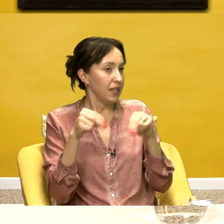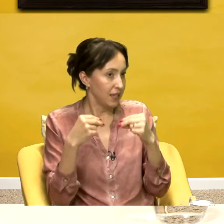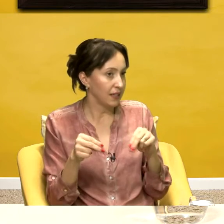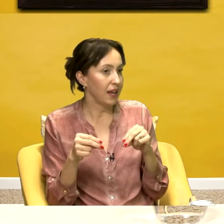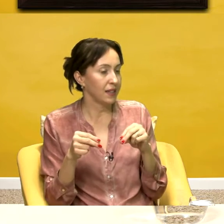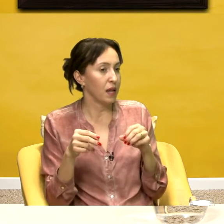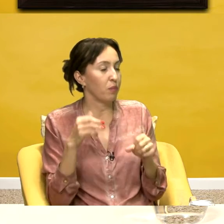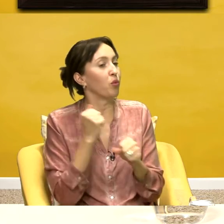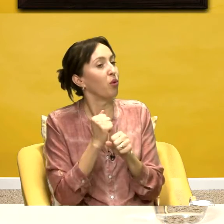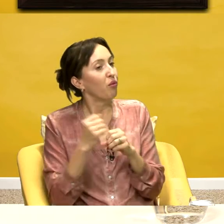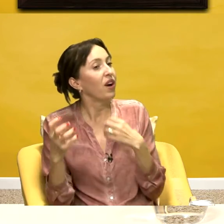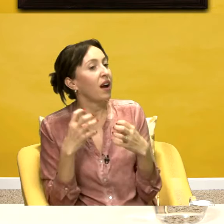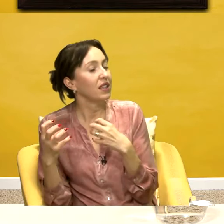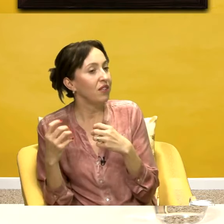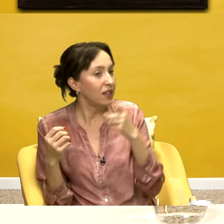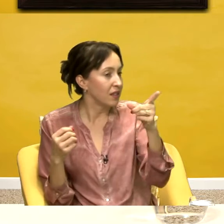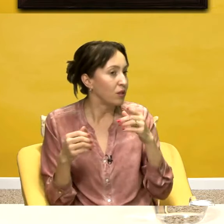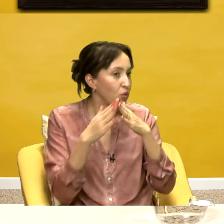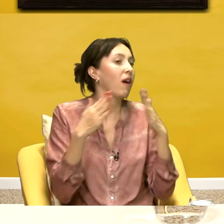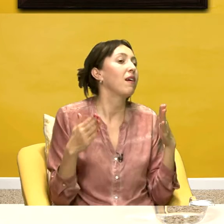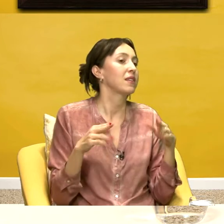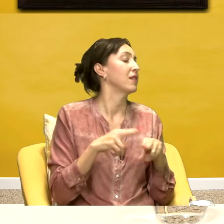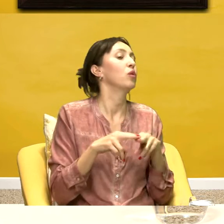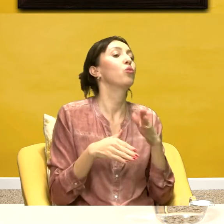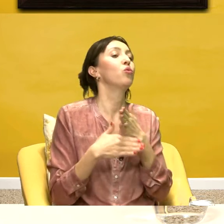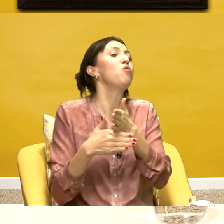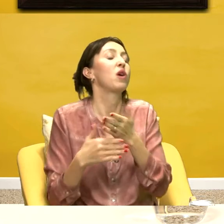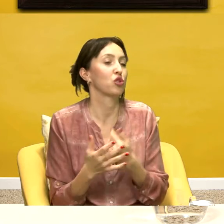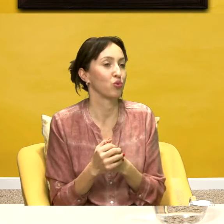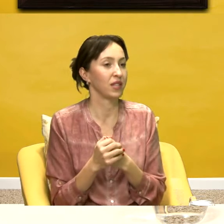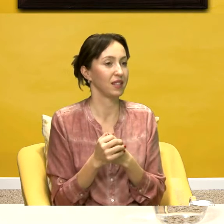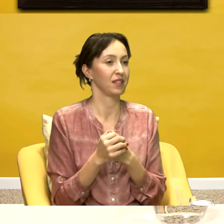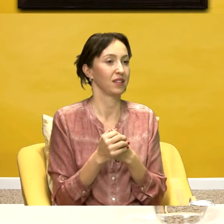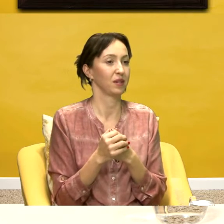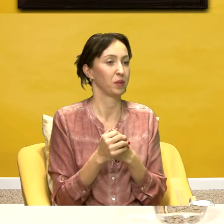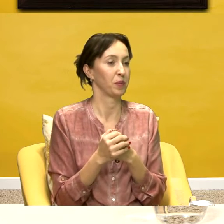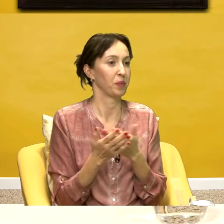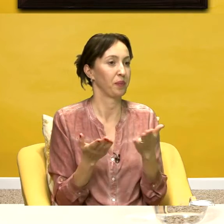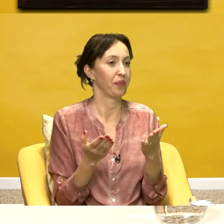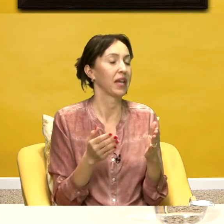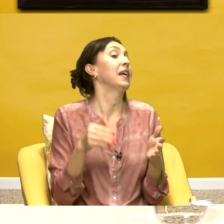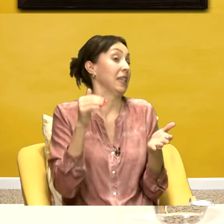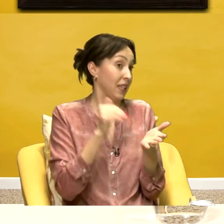La grădiniță, de exemplu, fac activități, tu acasă, cum o ajuți?